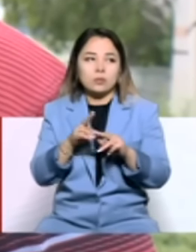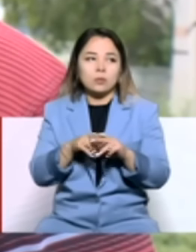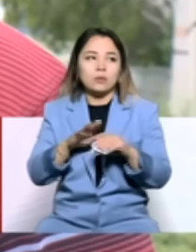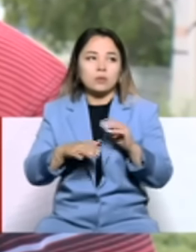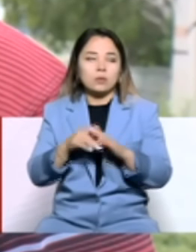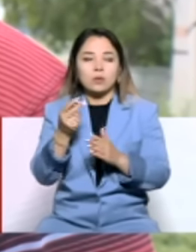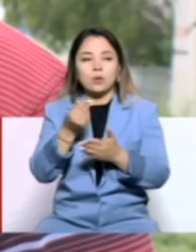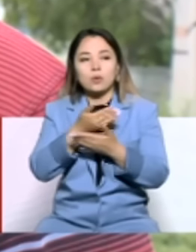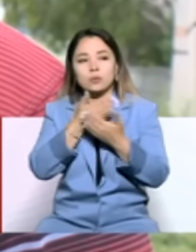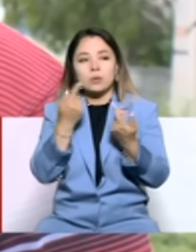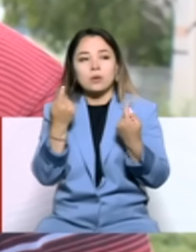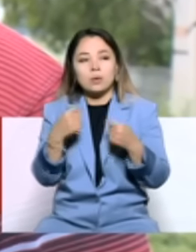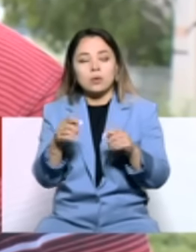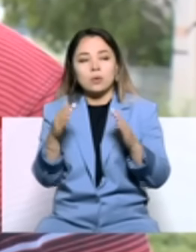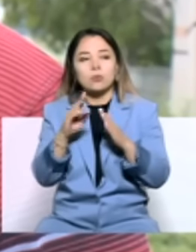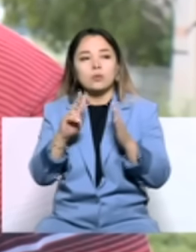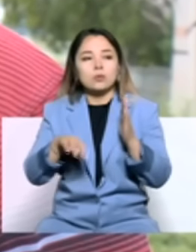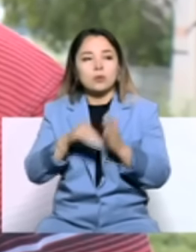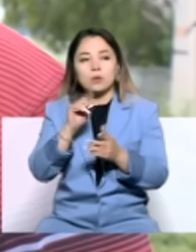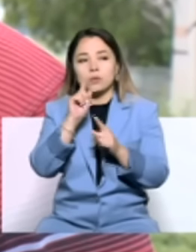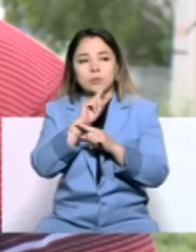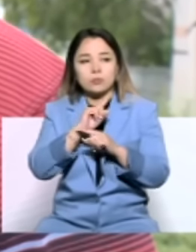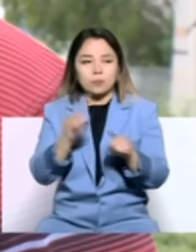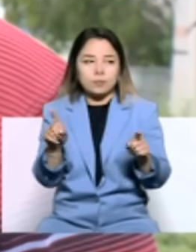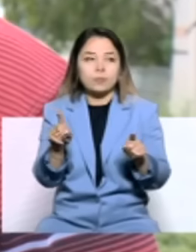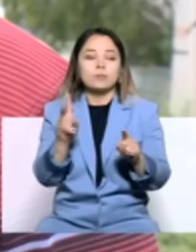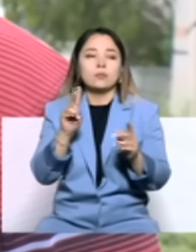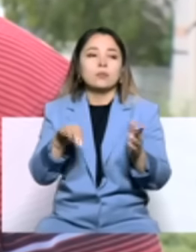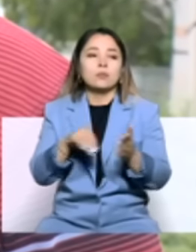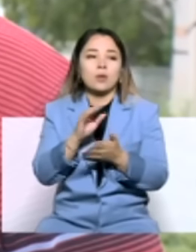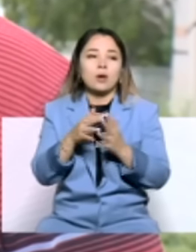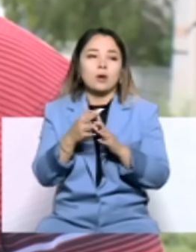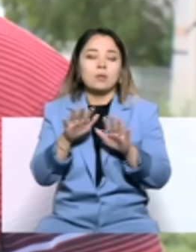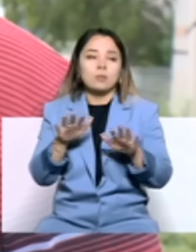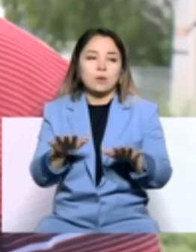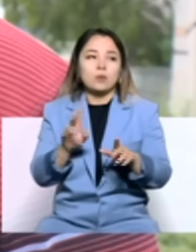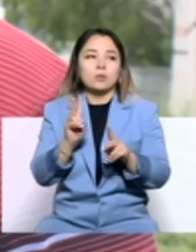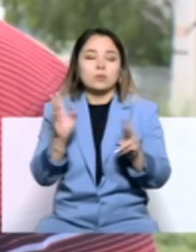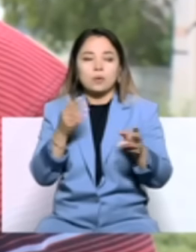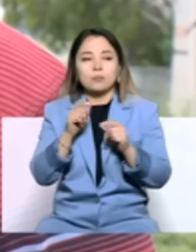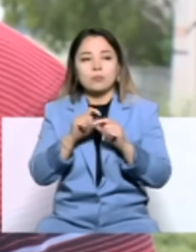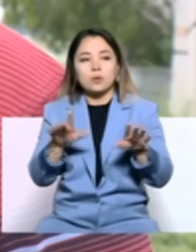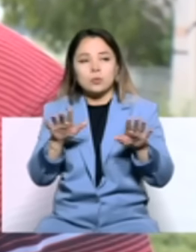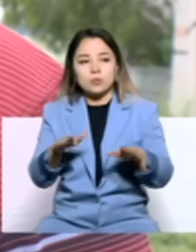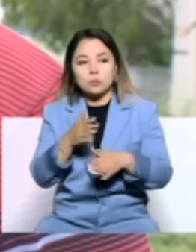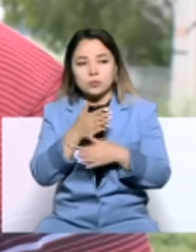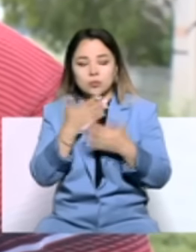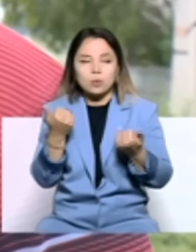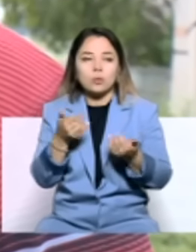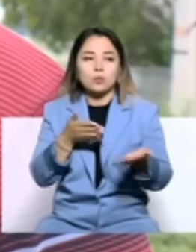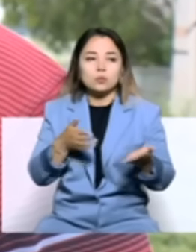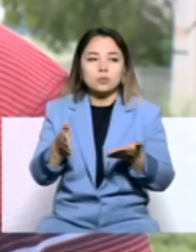Қолыңда ақша жоқ, сатайын десең үйің түшкім алмайды. Кім алады? Ауылың интернатың жоқ, мектебің жоқ, суың жоқ, жолың жоқ, көпірің жоқ ауылға кім